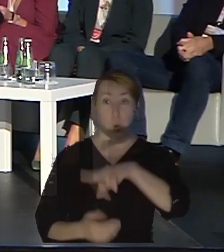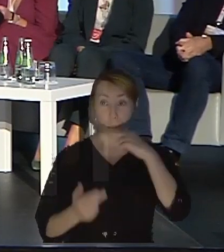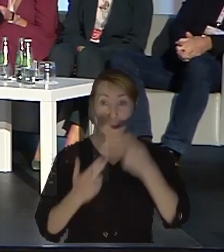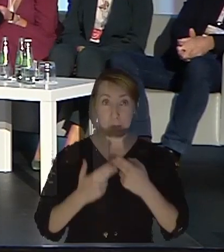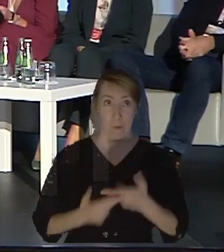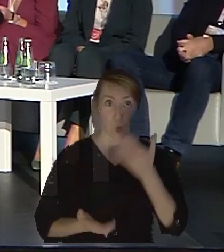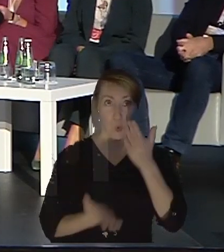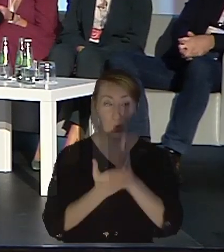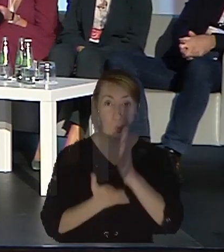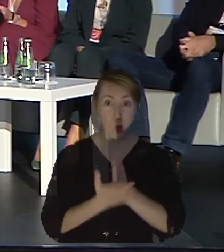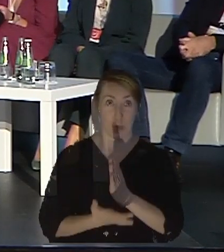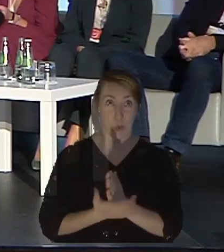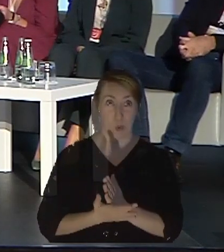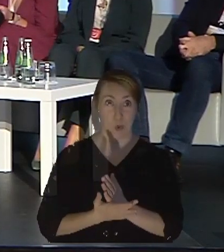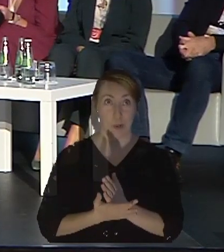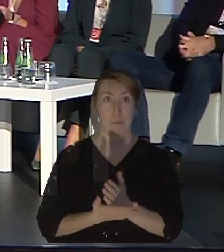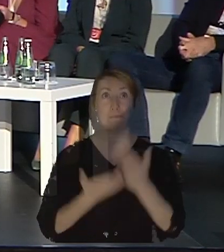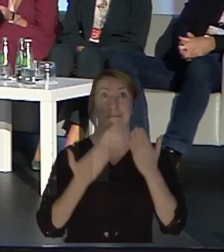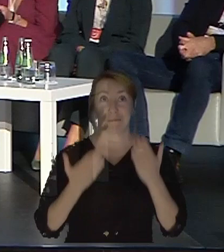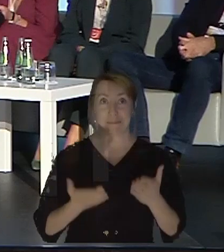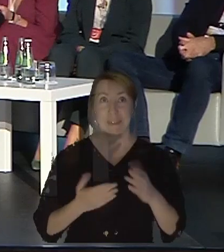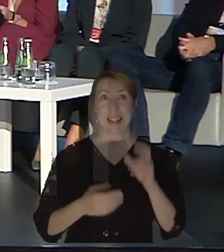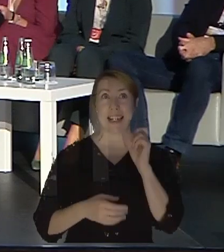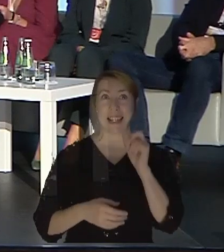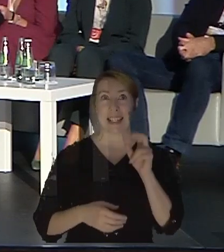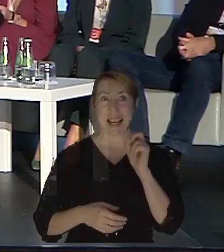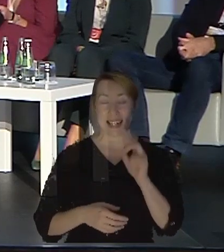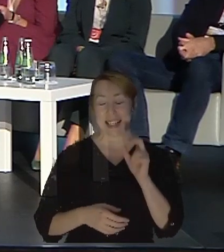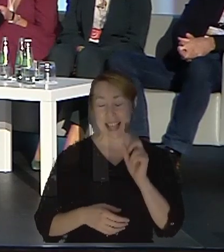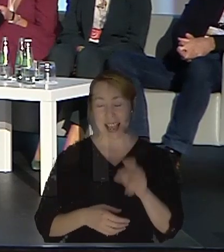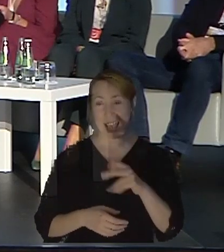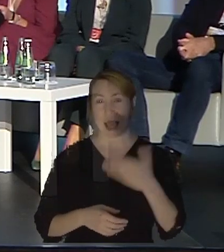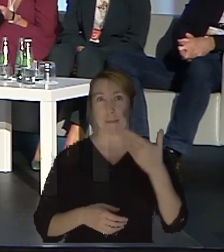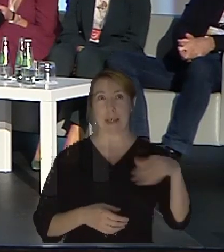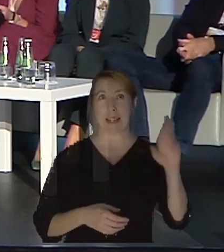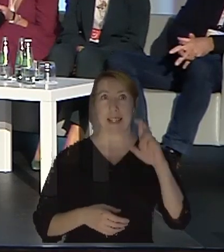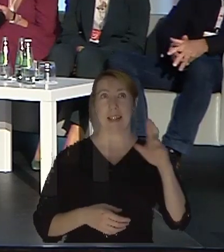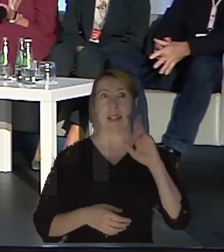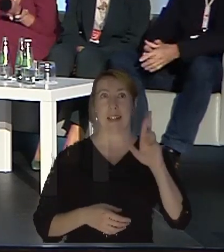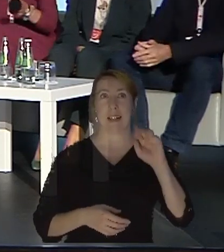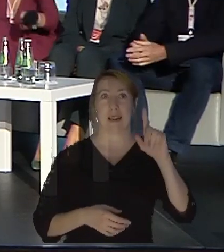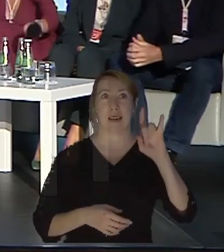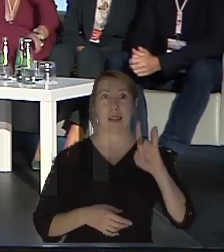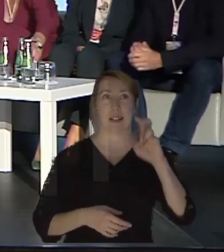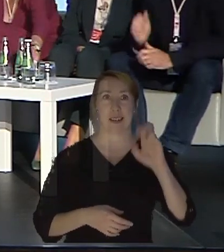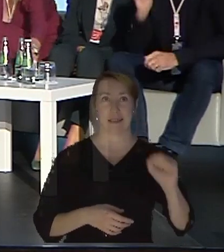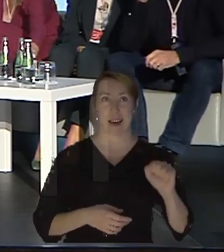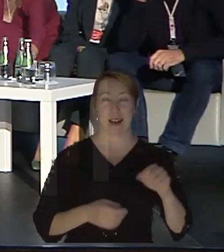możemy zobaczyć, jakie jest prawidłowe pytanie. Tak, jest to Mister Krycha.